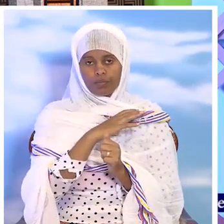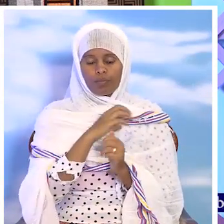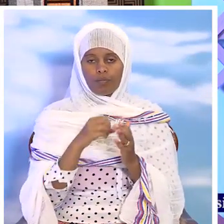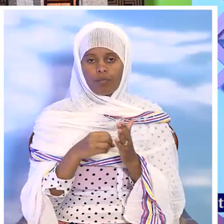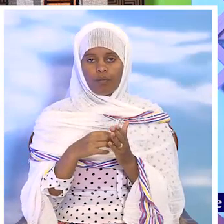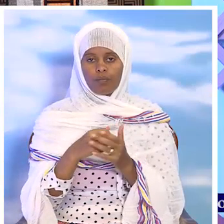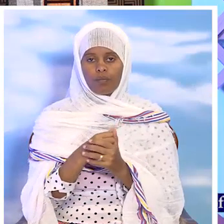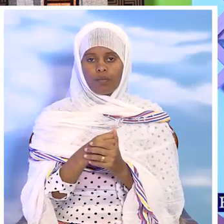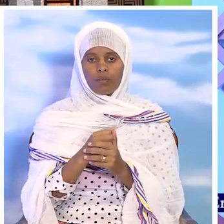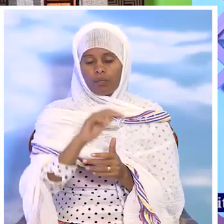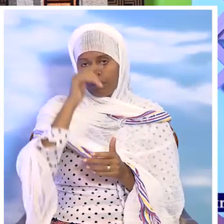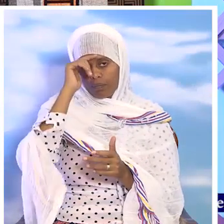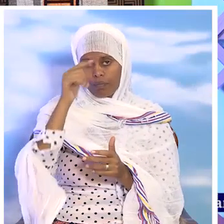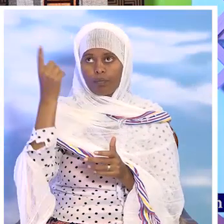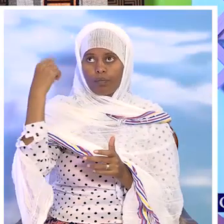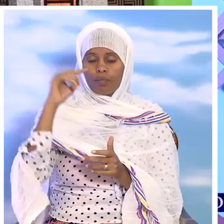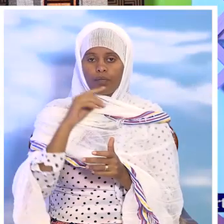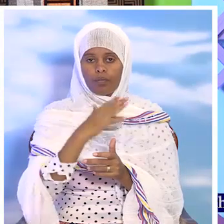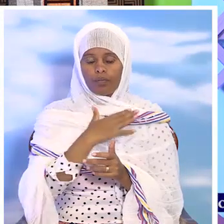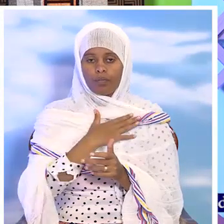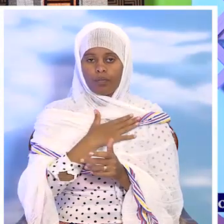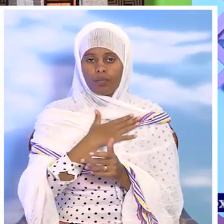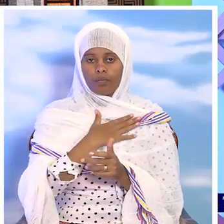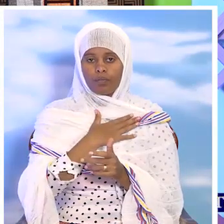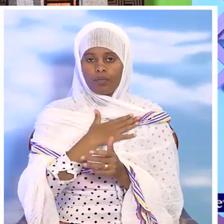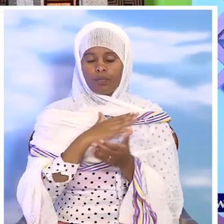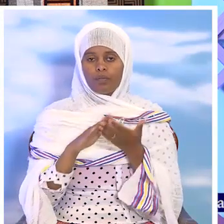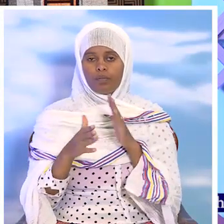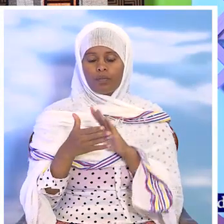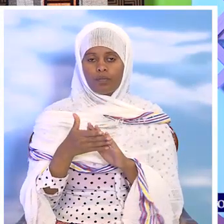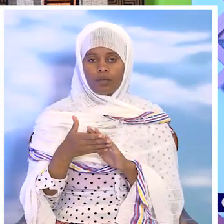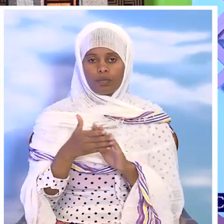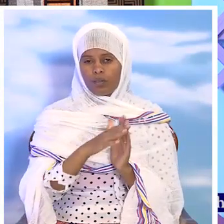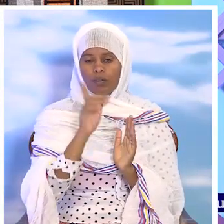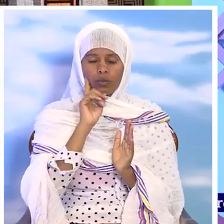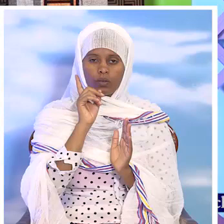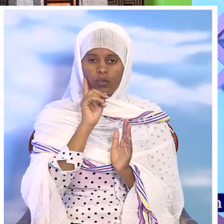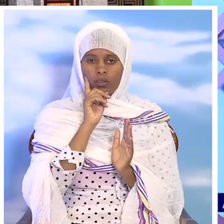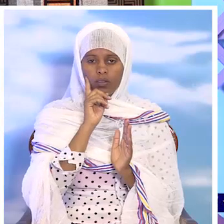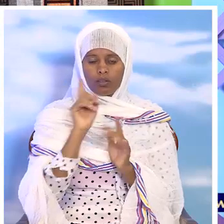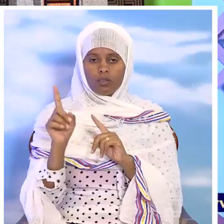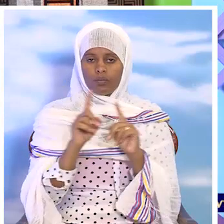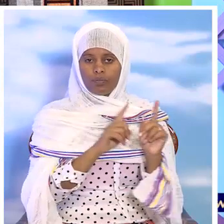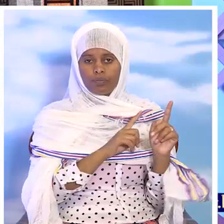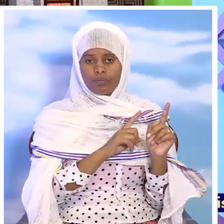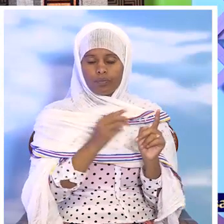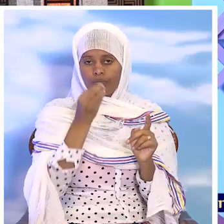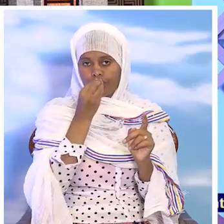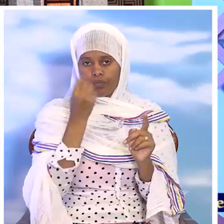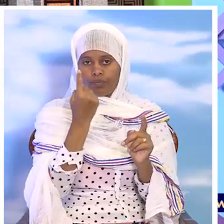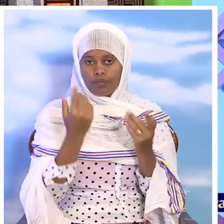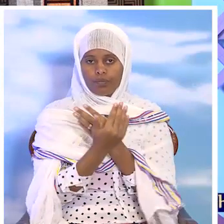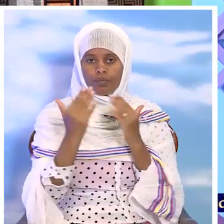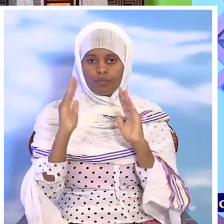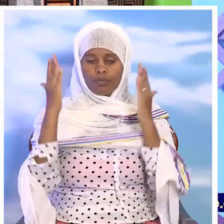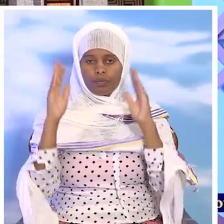ስለዚ ምእመናን ናይ እግዚኣብሔር ኣምላኽና ቤተሰብ ኩሉ ግዜ ሰብ ብንጌራ ጥራይ ኣይነብርኒ